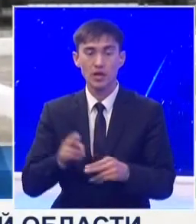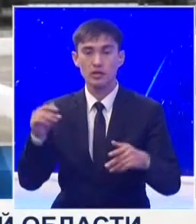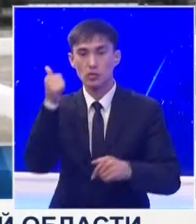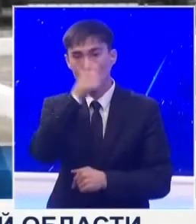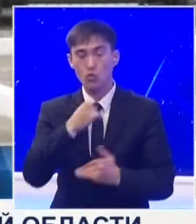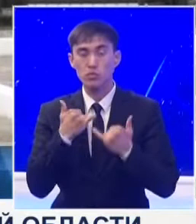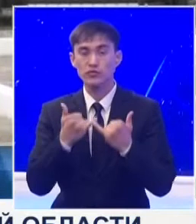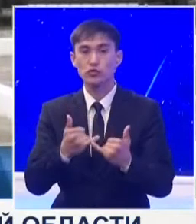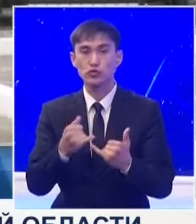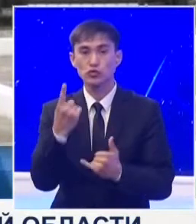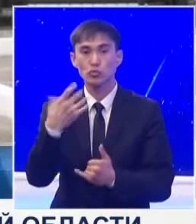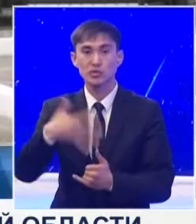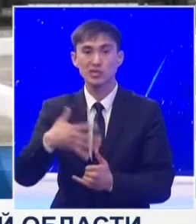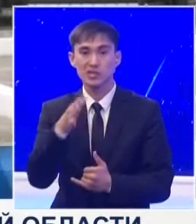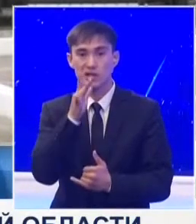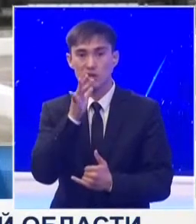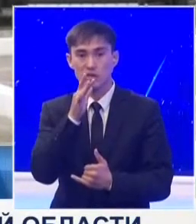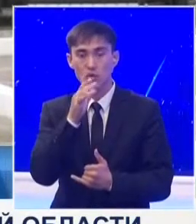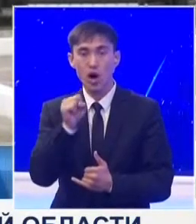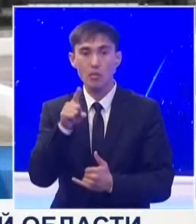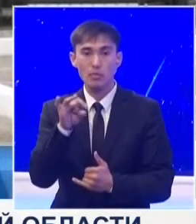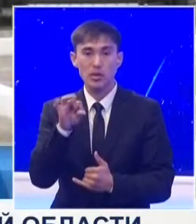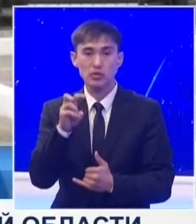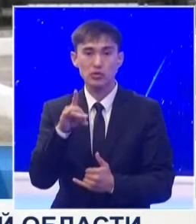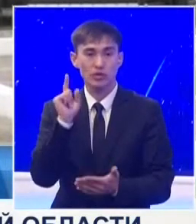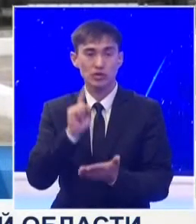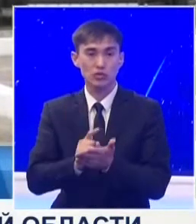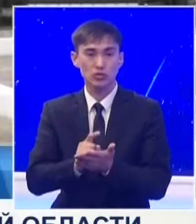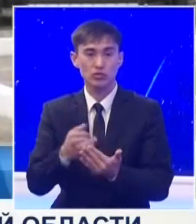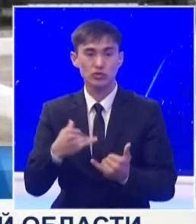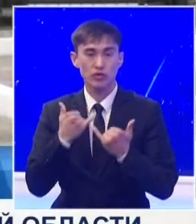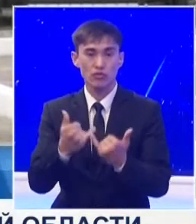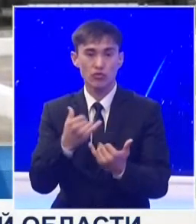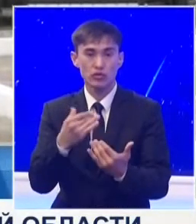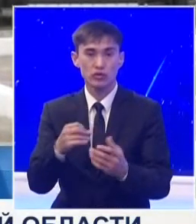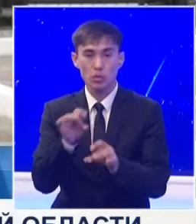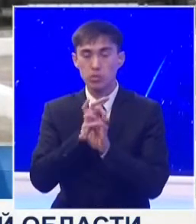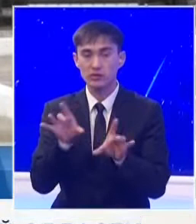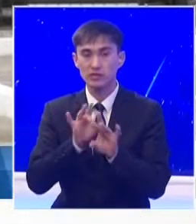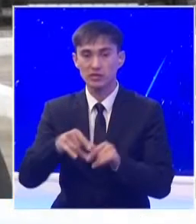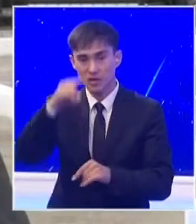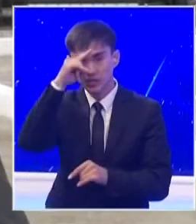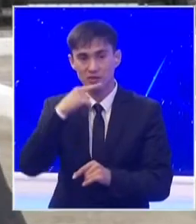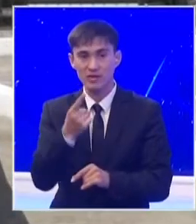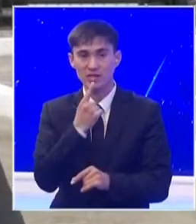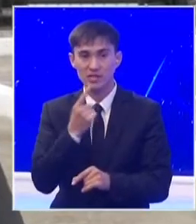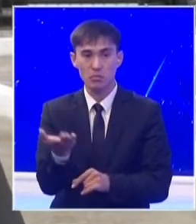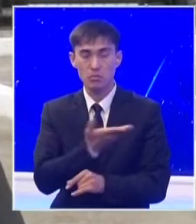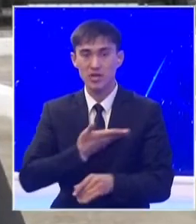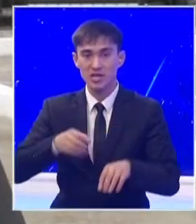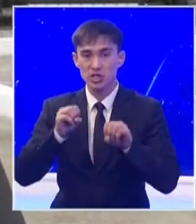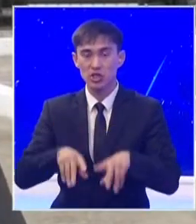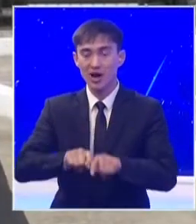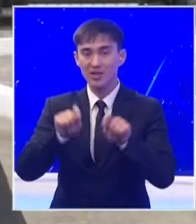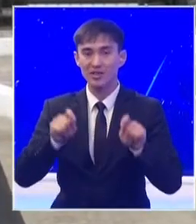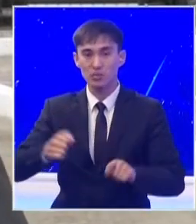посвящена 150-летию ахмета байтурсынова отдать должное и знак своего уважения просветителю казахского языка мы решили открыть